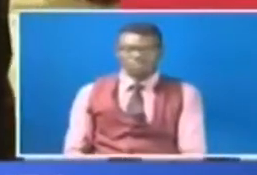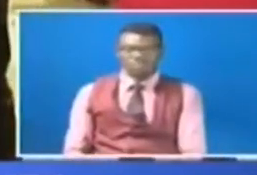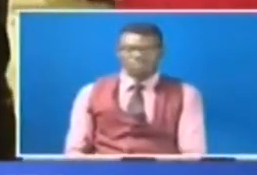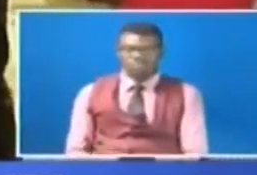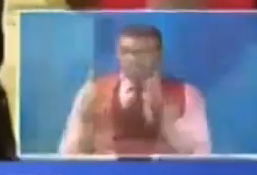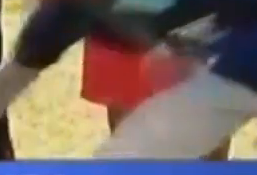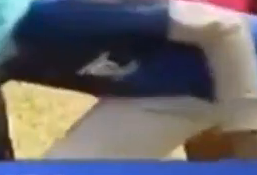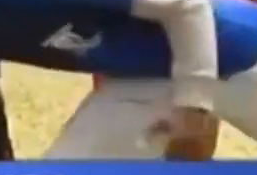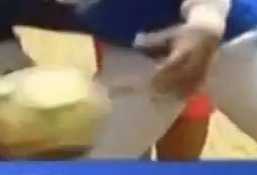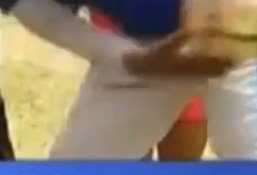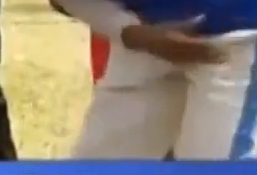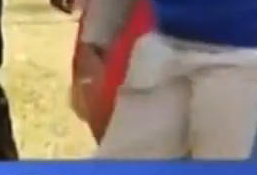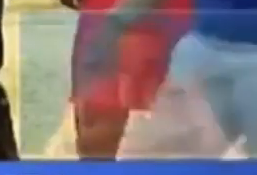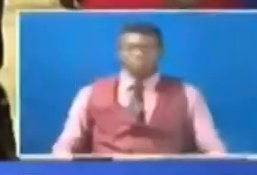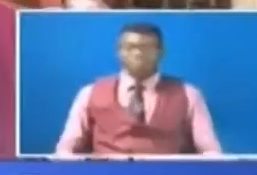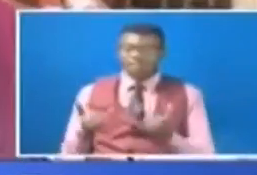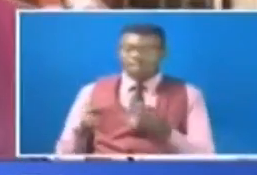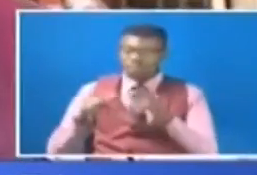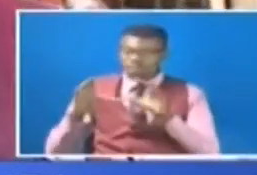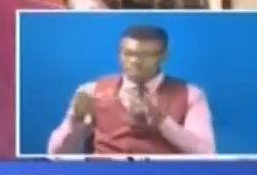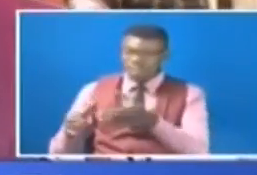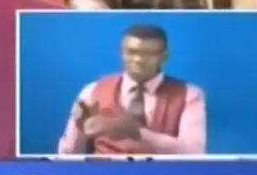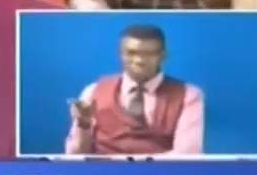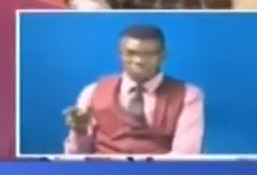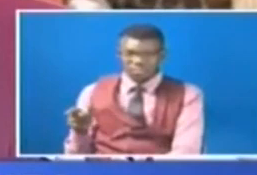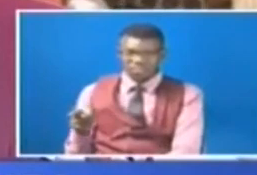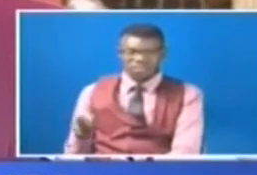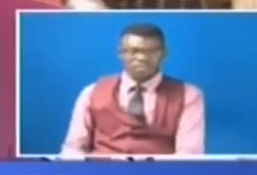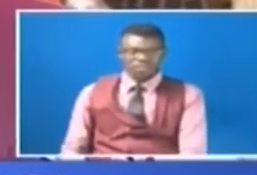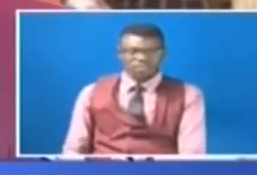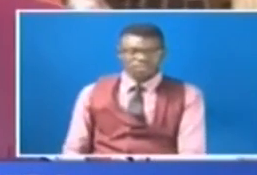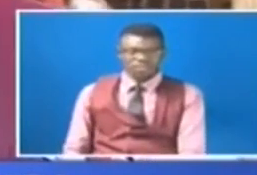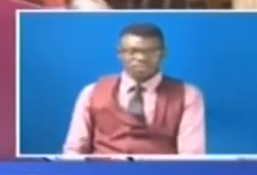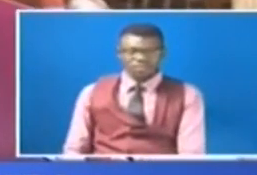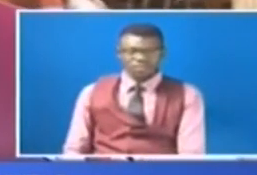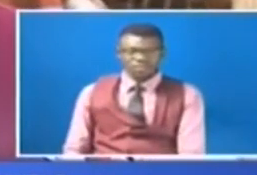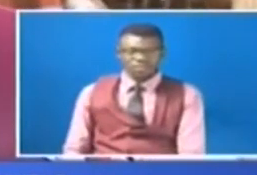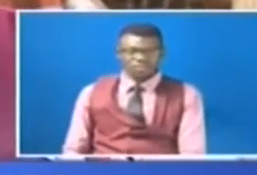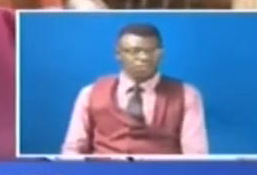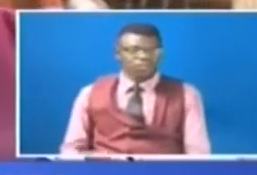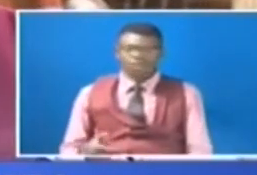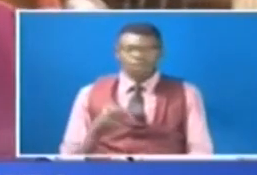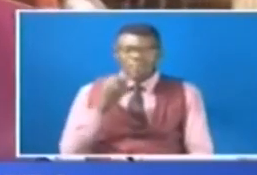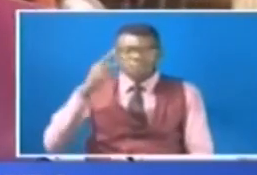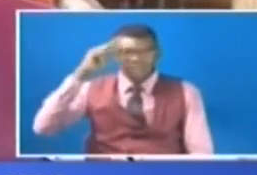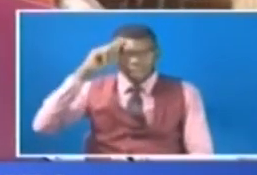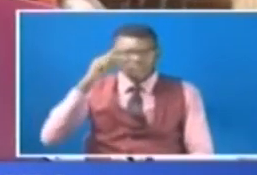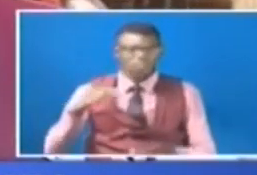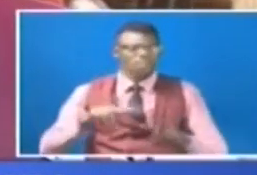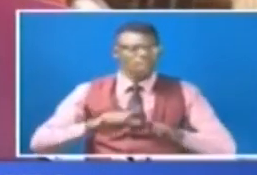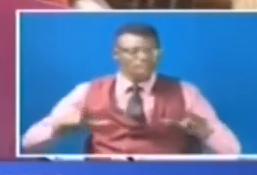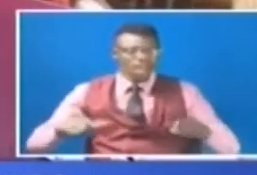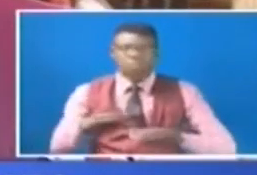Unaona wako na uniform. Sasa hii team ina kuna haja gani? Wazazi wauze